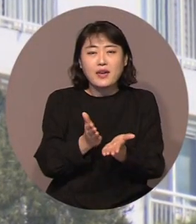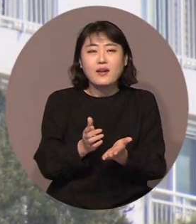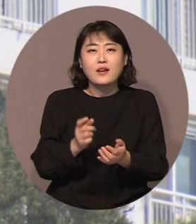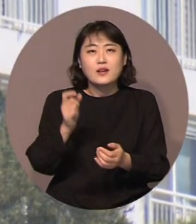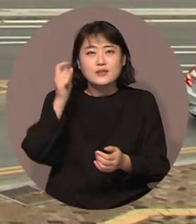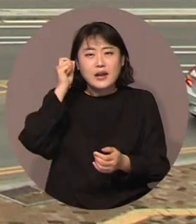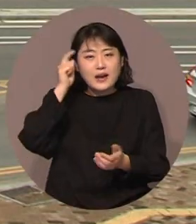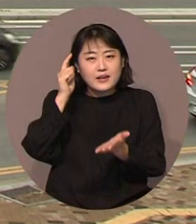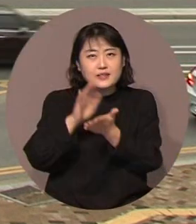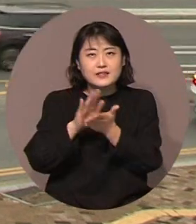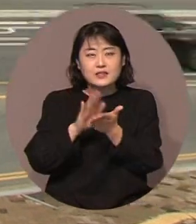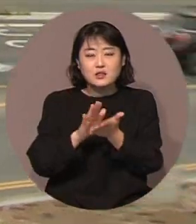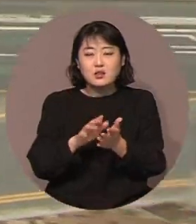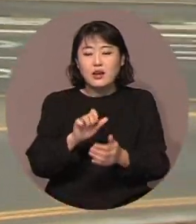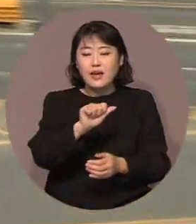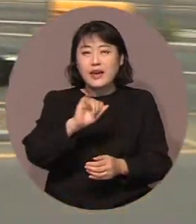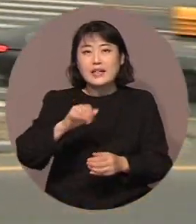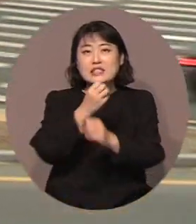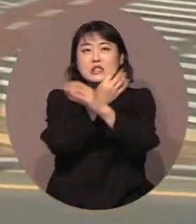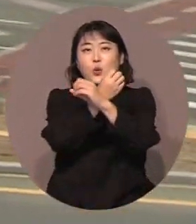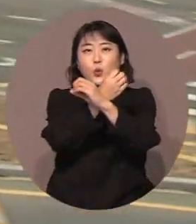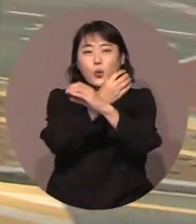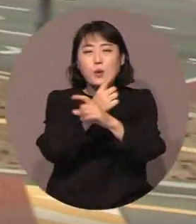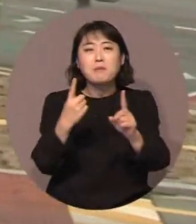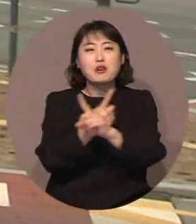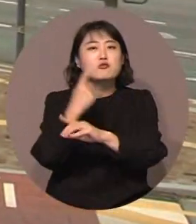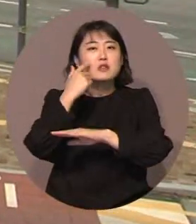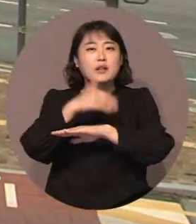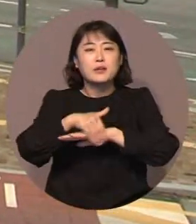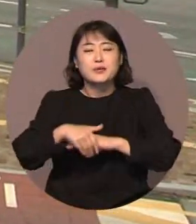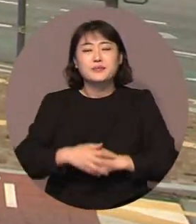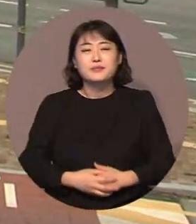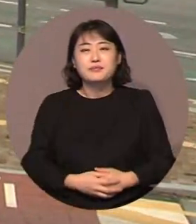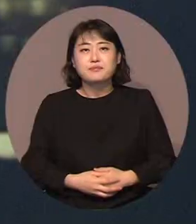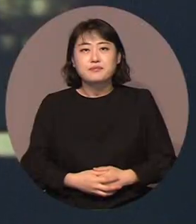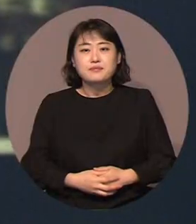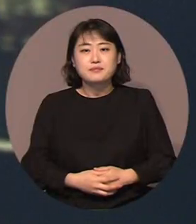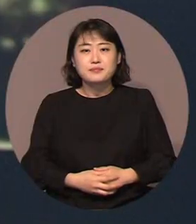차츰 도입하기로 했습니다. MBC 뉴스 김윤입니다.